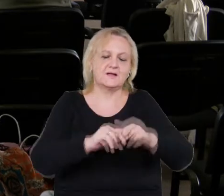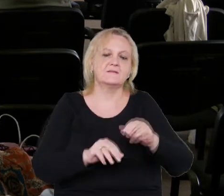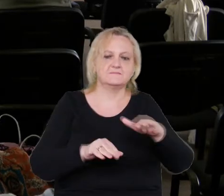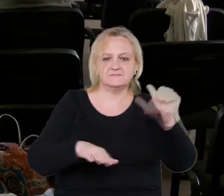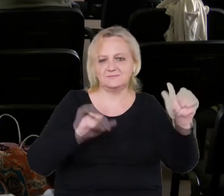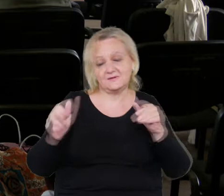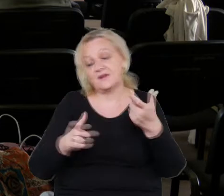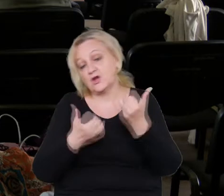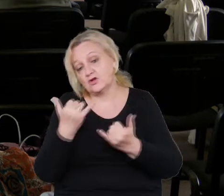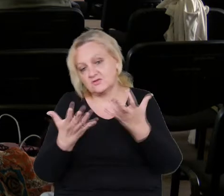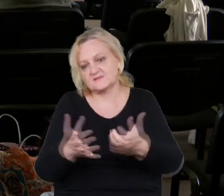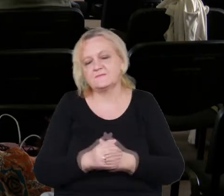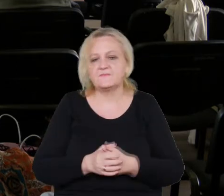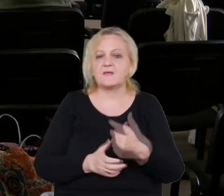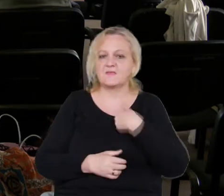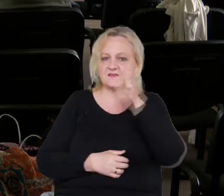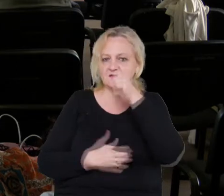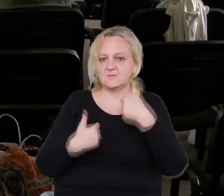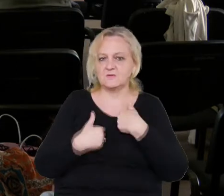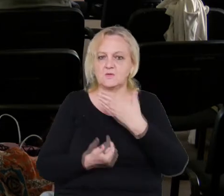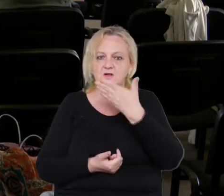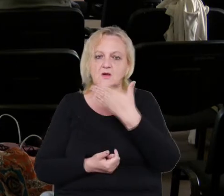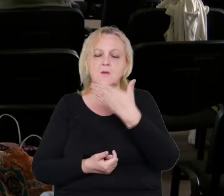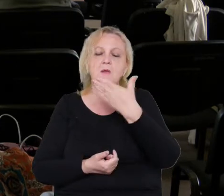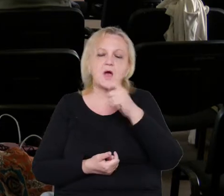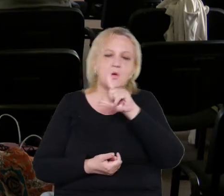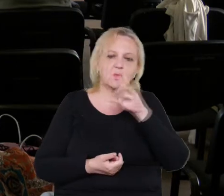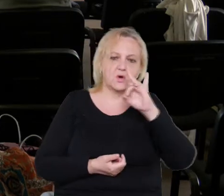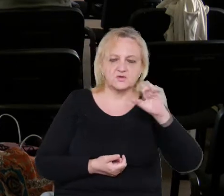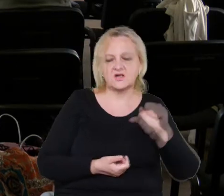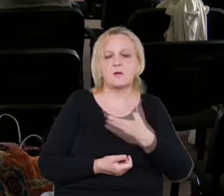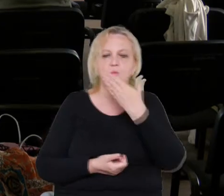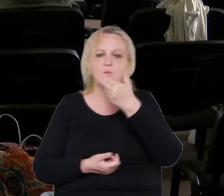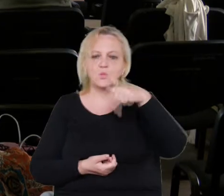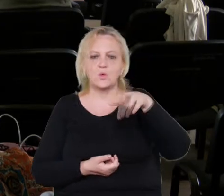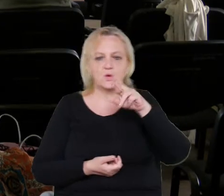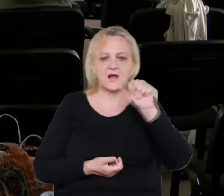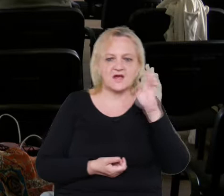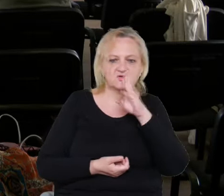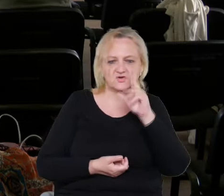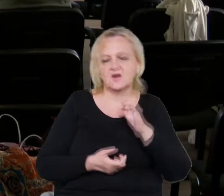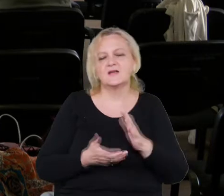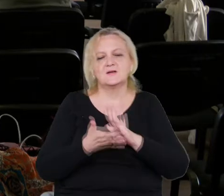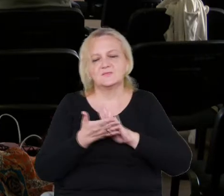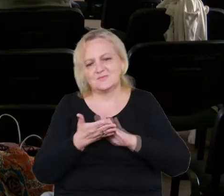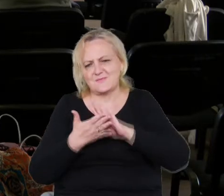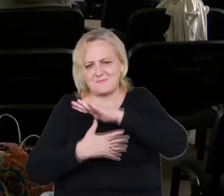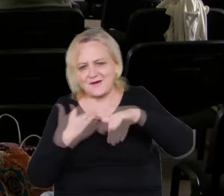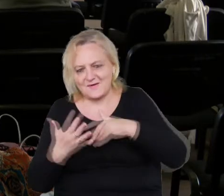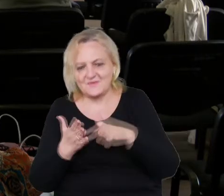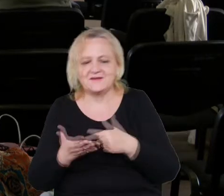dobra tyle Ja się Nazywam się Małgosia muraszko Przepraszam za tutaj trochę chaos działamy